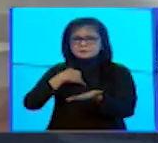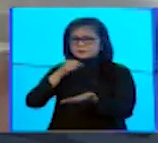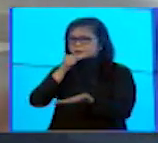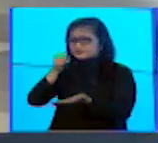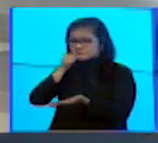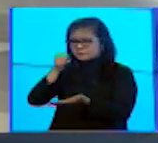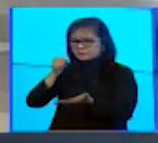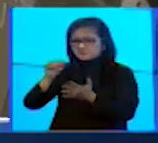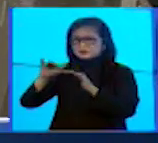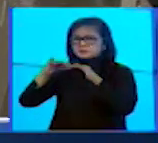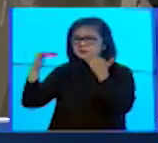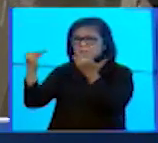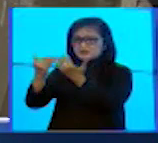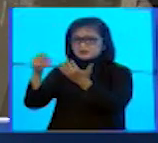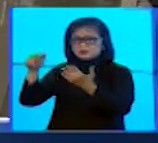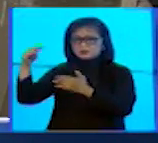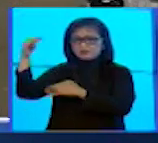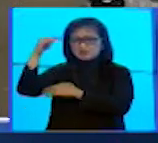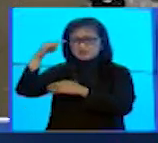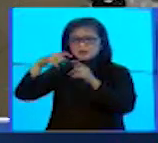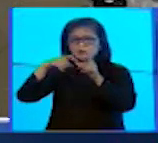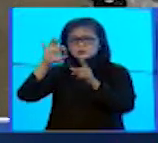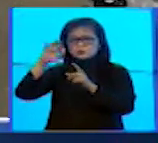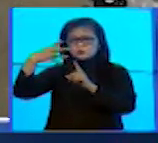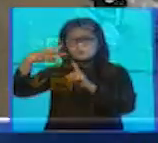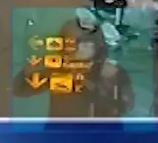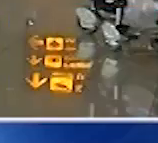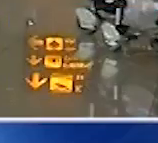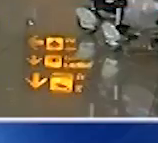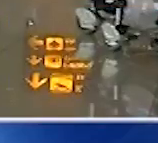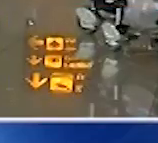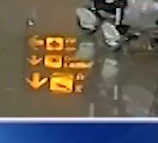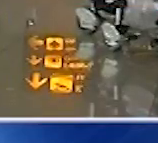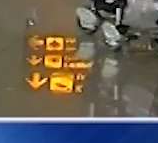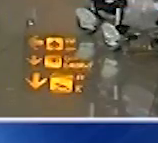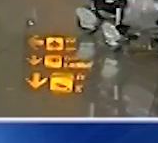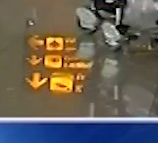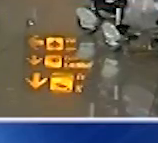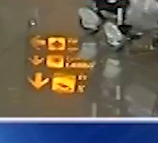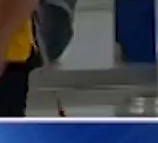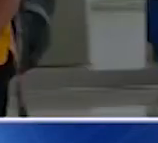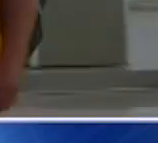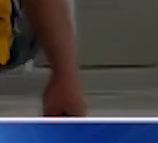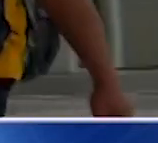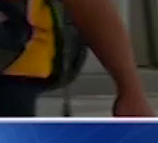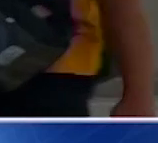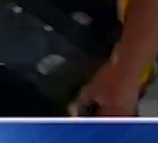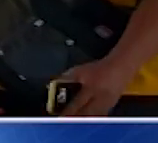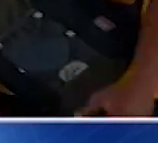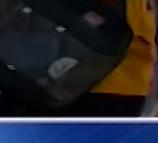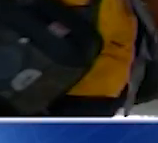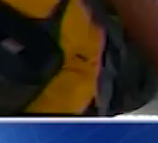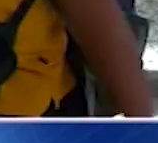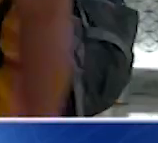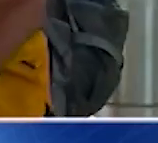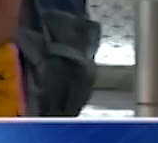Soekarno-Hatta Terminal 3, bahwa masyarakat masih ada yang memilih untuk melakukan perjalanan udara ke berbagai tujuan. Dapat saya